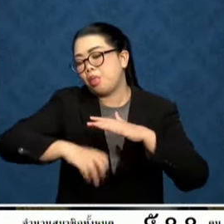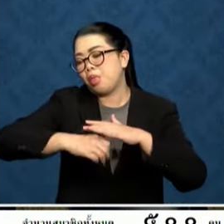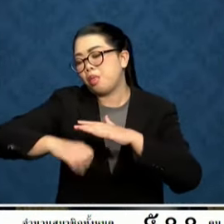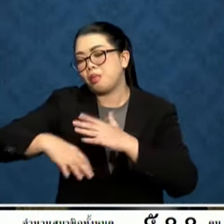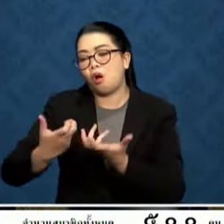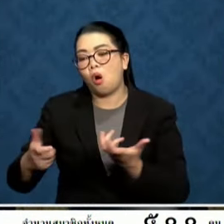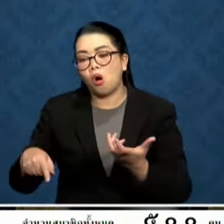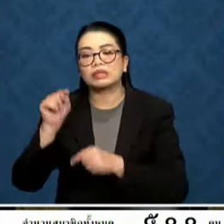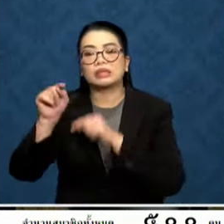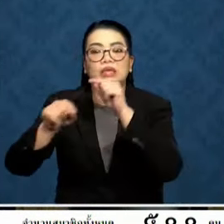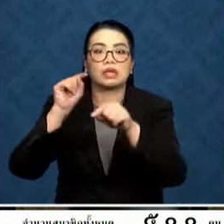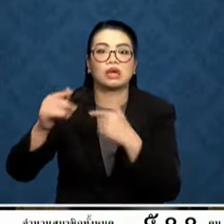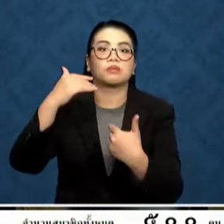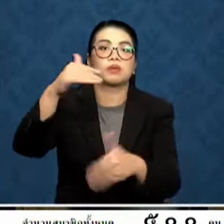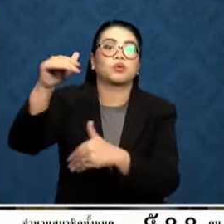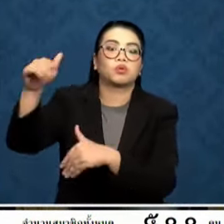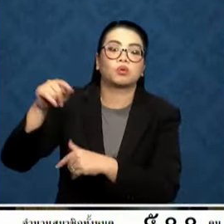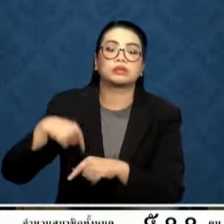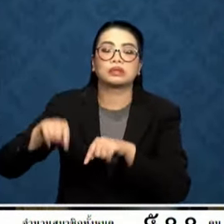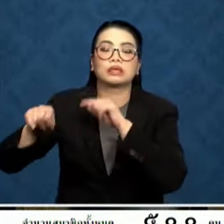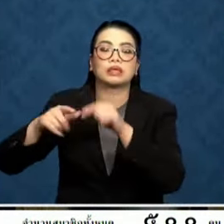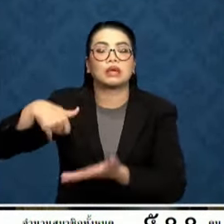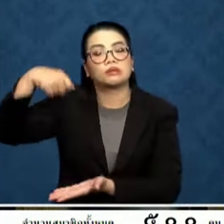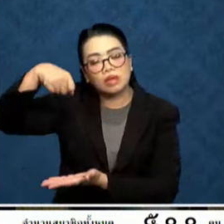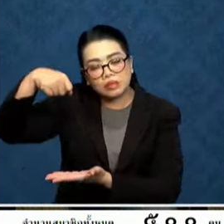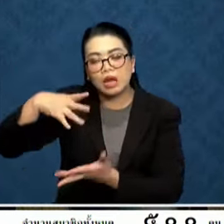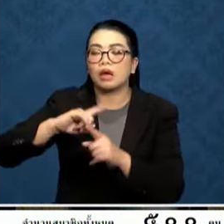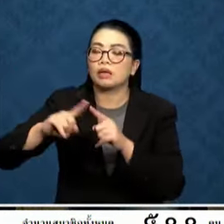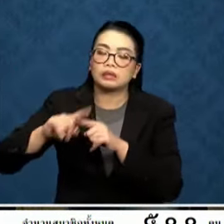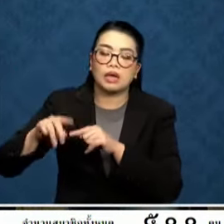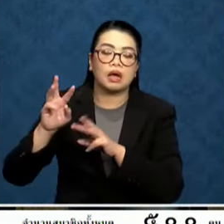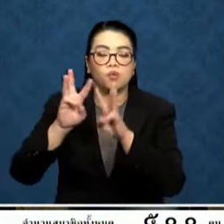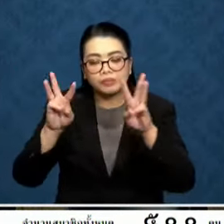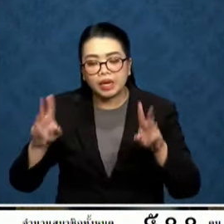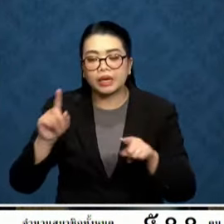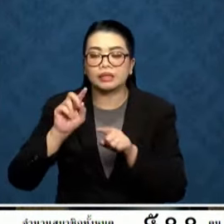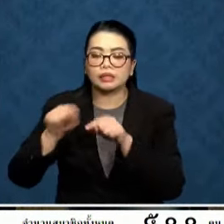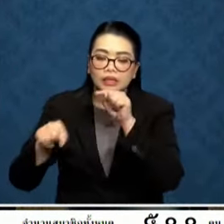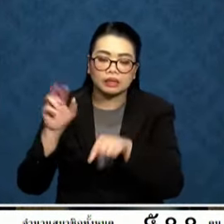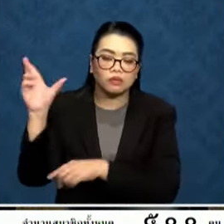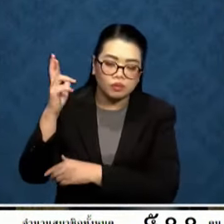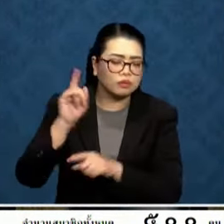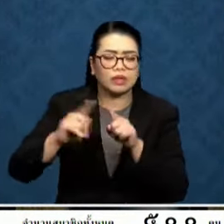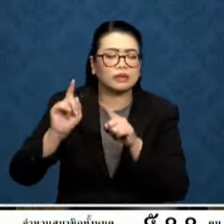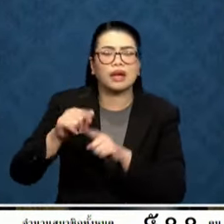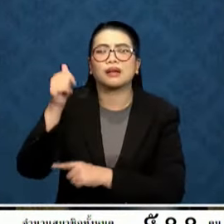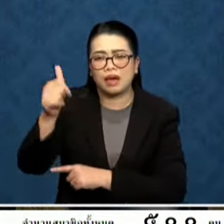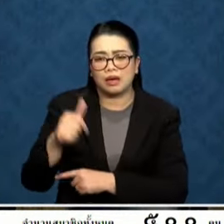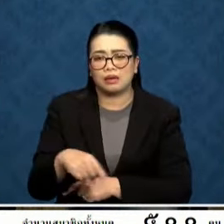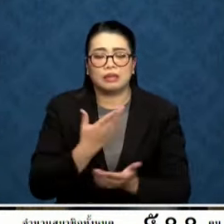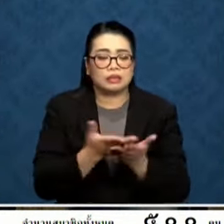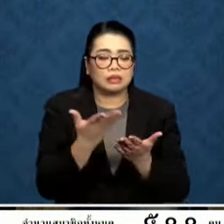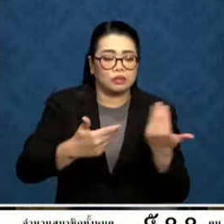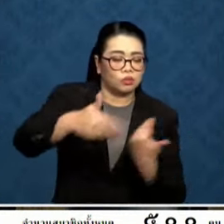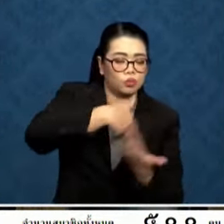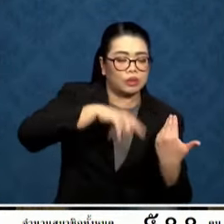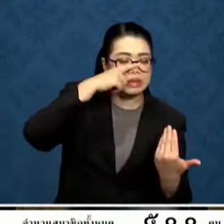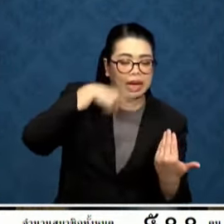สินค้านำเข้าอย่างหลีกเลี่ยงไม่ได้เป็นต้นอันนี้ยกเป็นตัวอย่างให้เห็นว่า